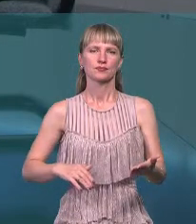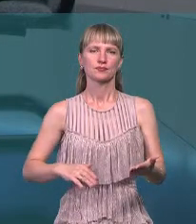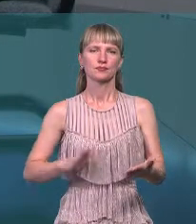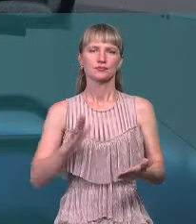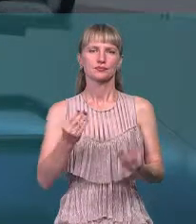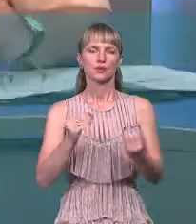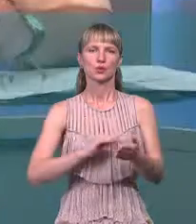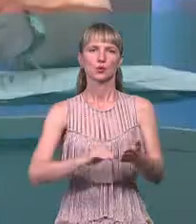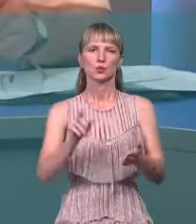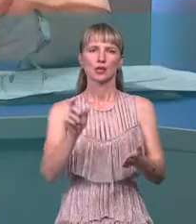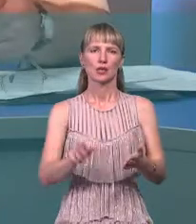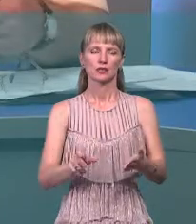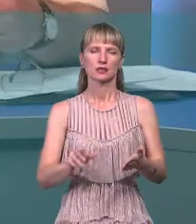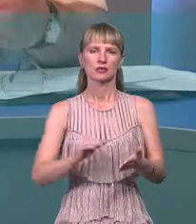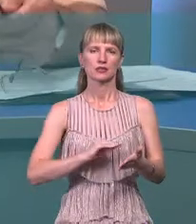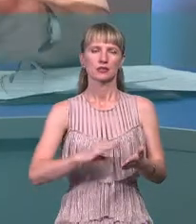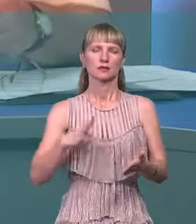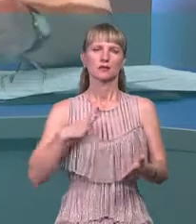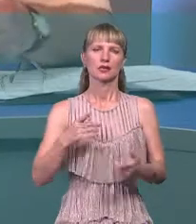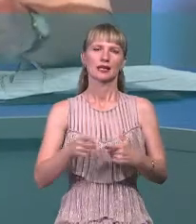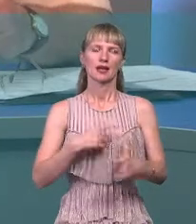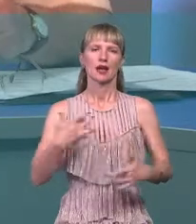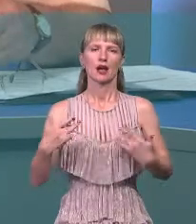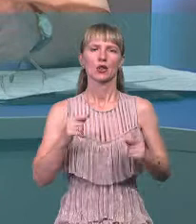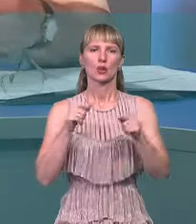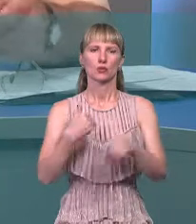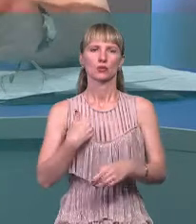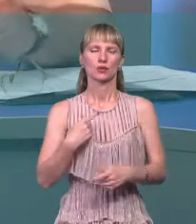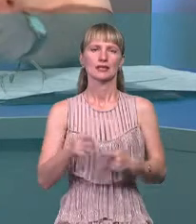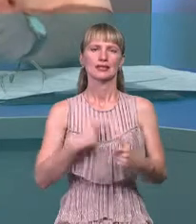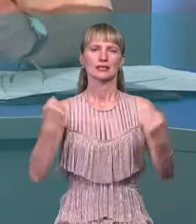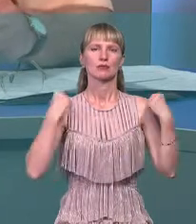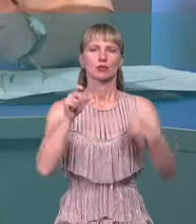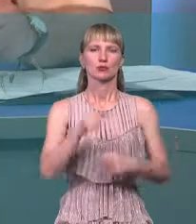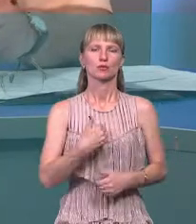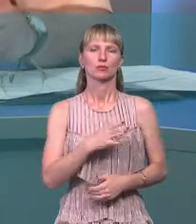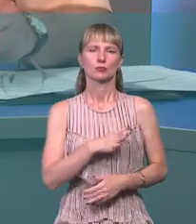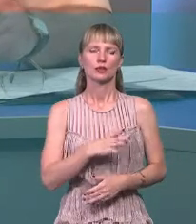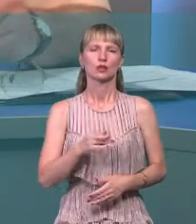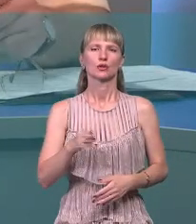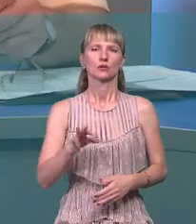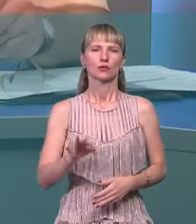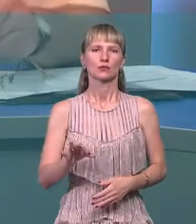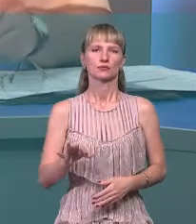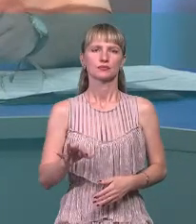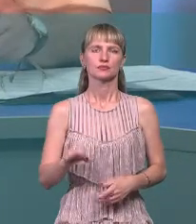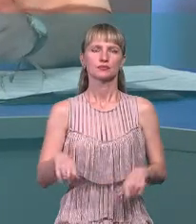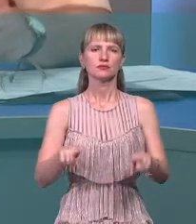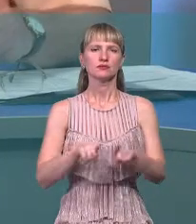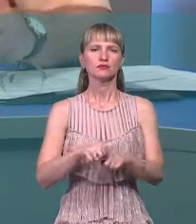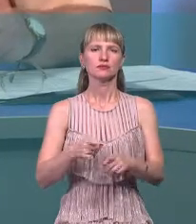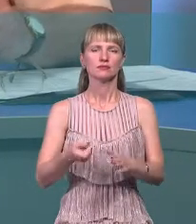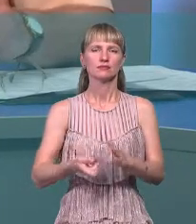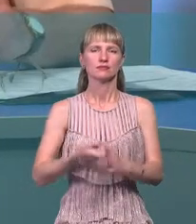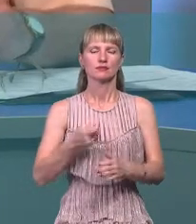в якості журналіста, чи актора, чи спортсмена, то, звичайно, що таких тестів,